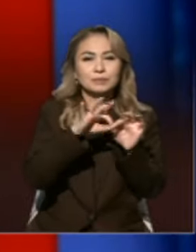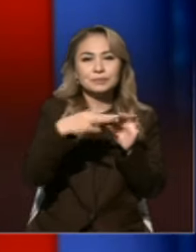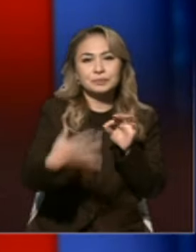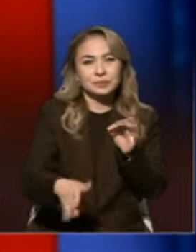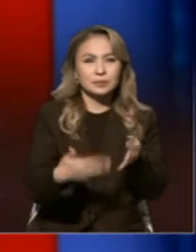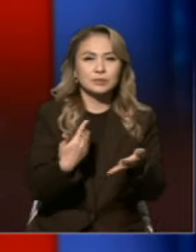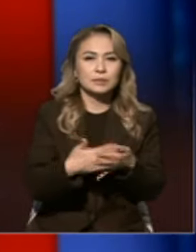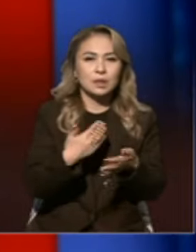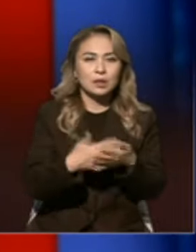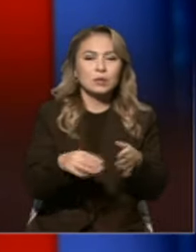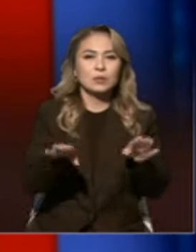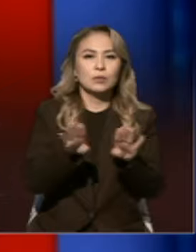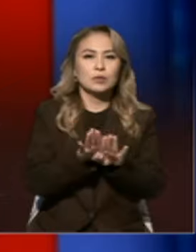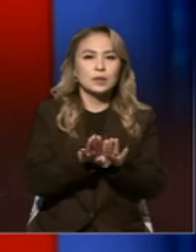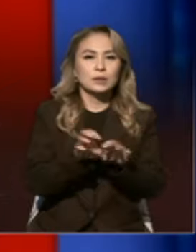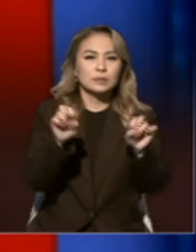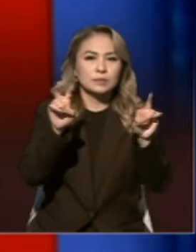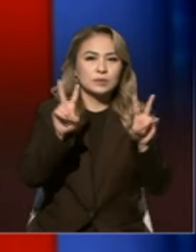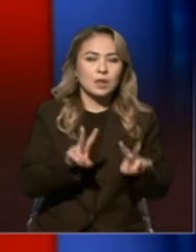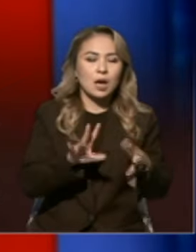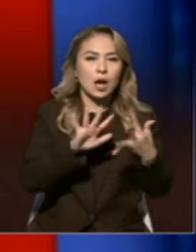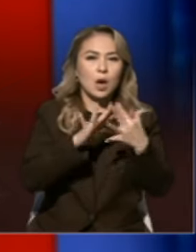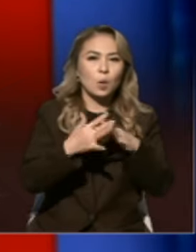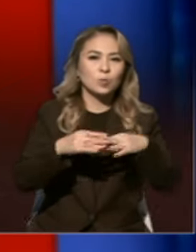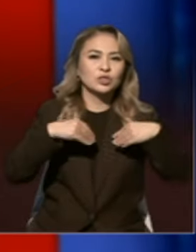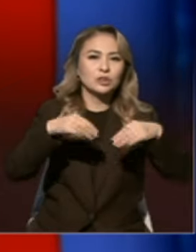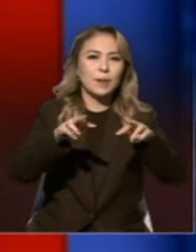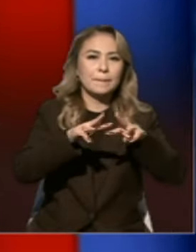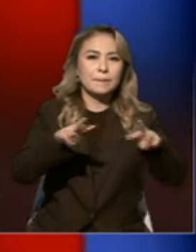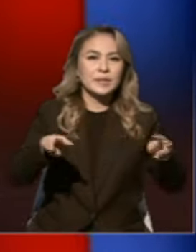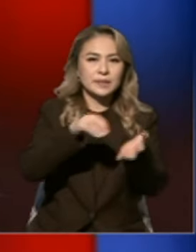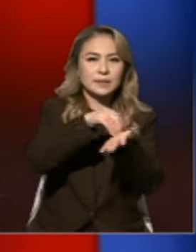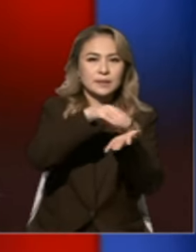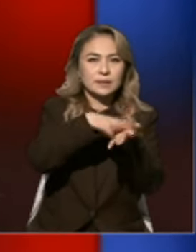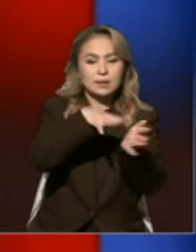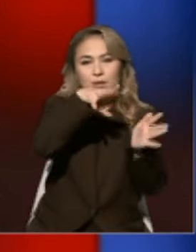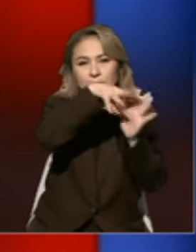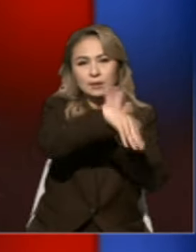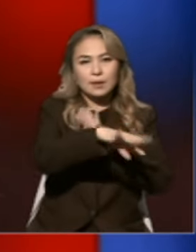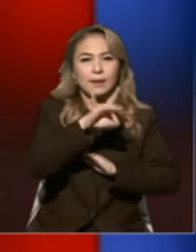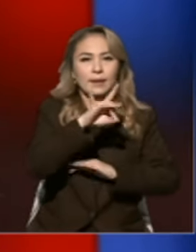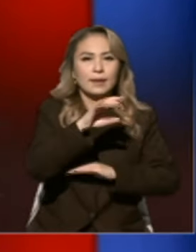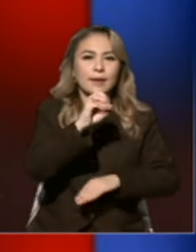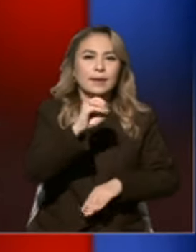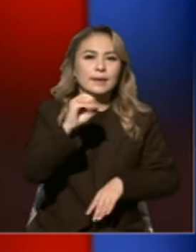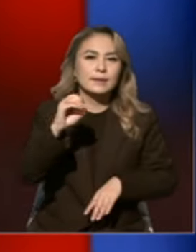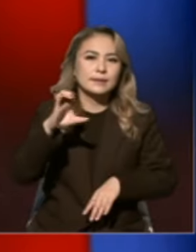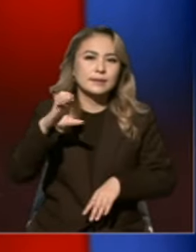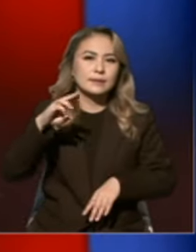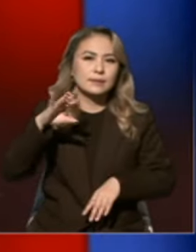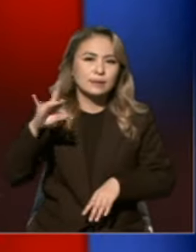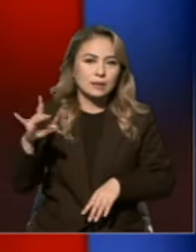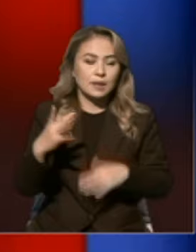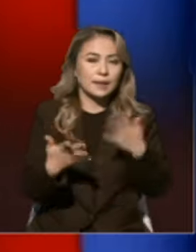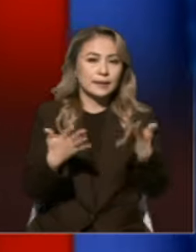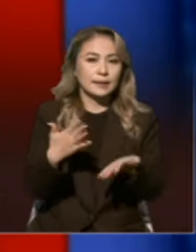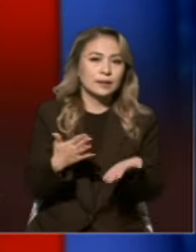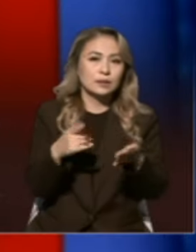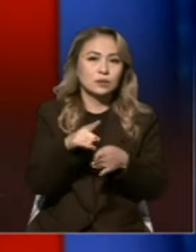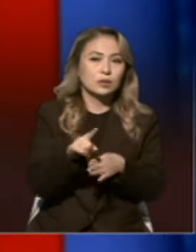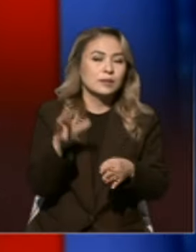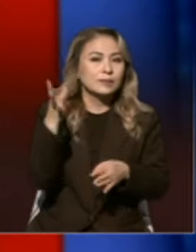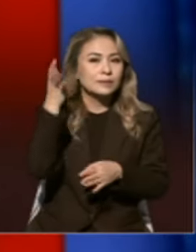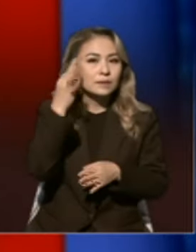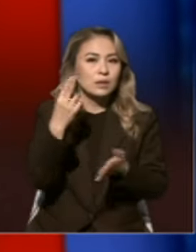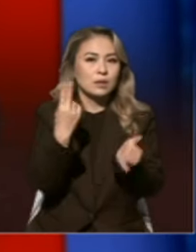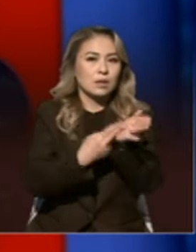қалсын. Алайда ол арнайы ауыл шаруашылық министрінің реестріне кіреді ғой. Яғни сол егер де ол сырған нөмірін жазып алса, сол сырға арқылы